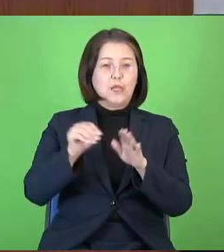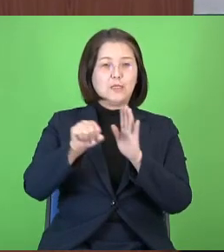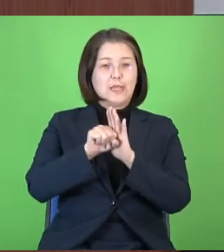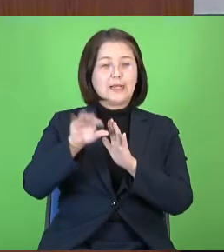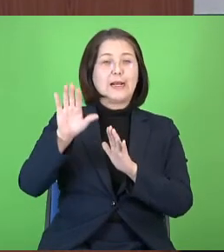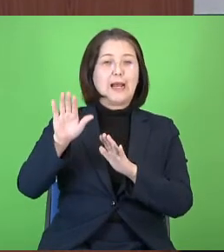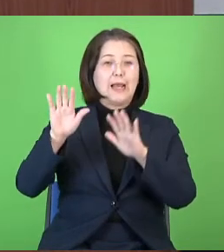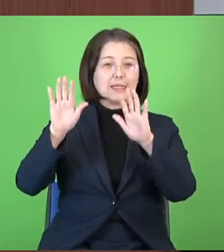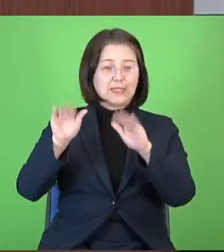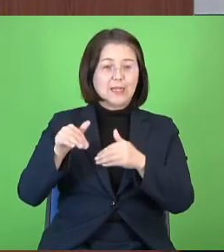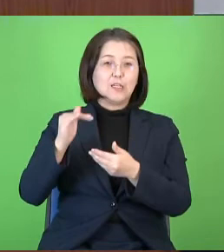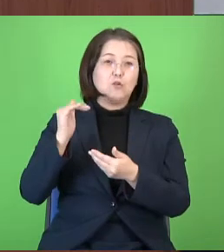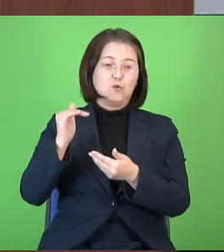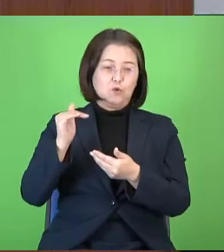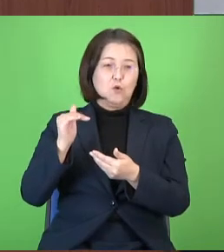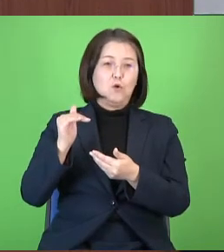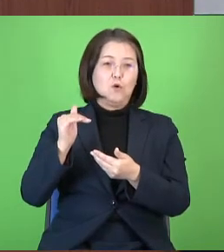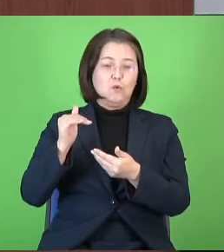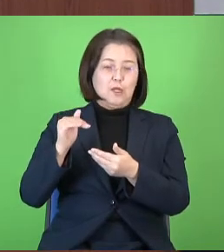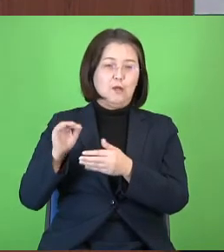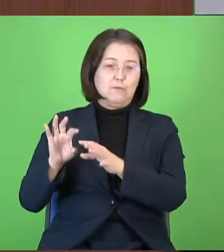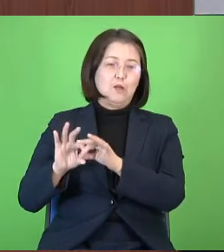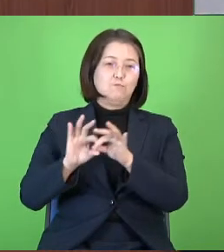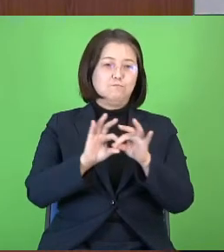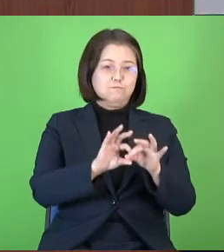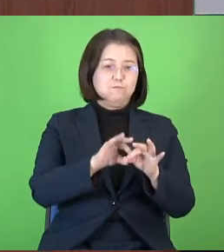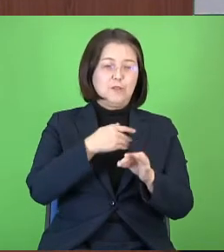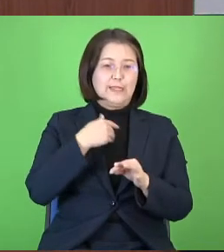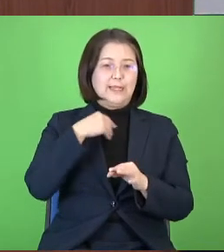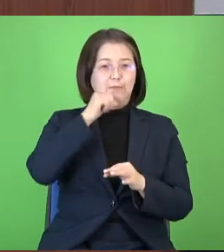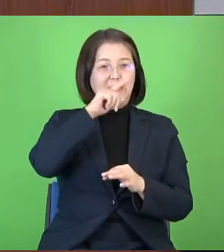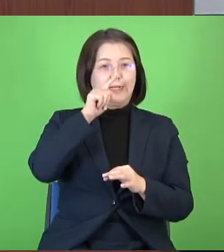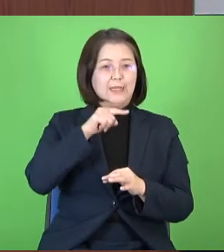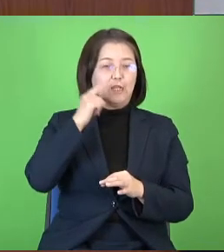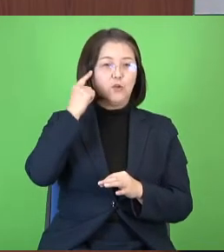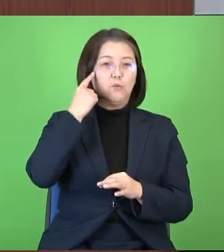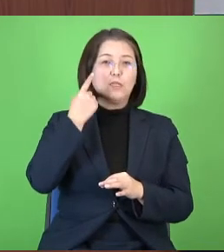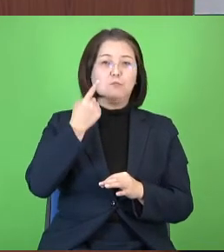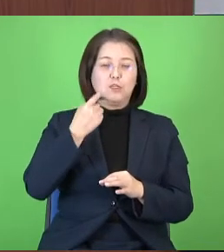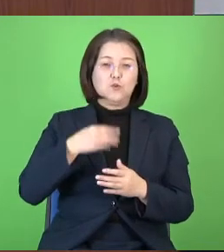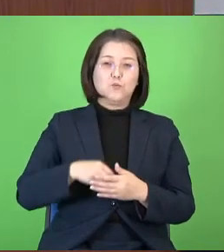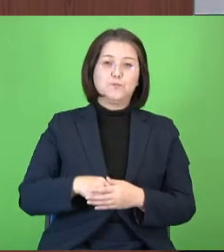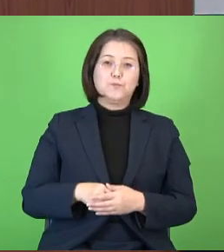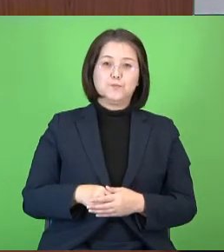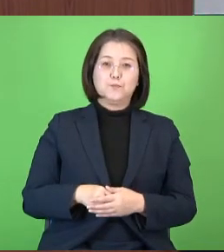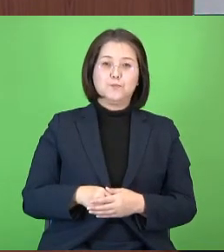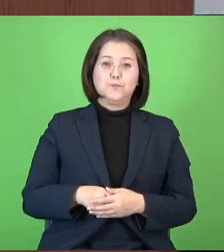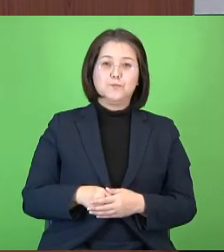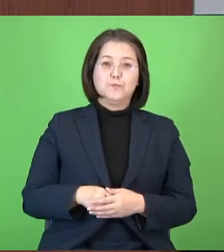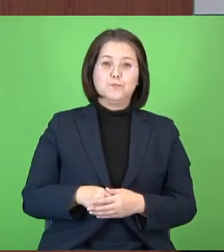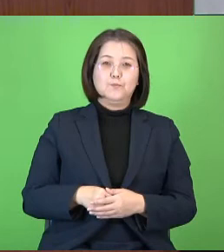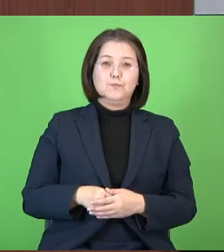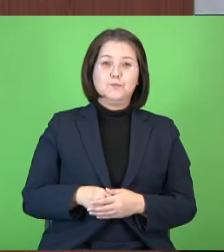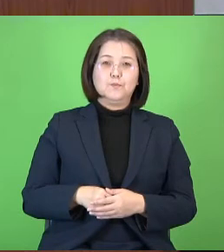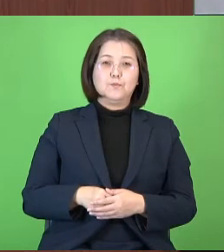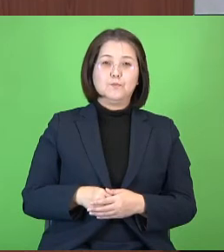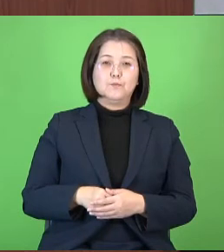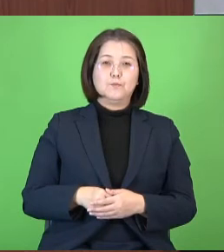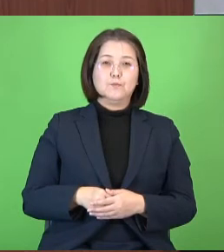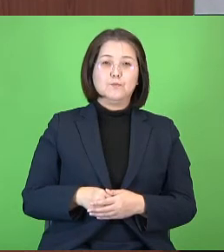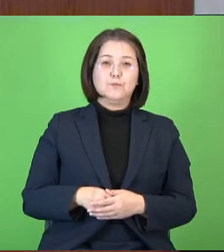ます例えば先ほど言ったようにある自治体ではそれ dm 作戦などで生還が上がったそれことは